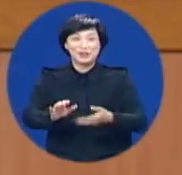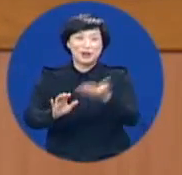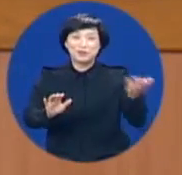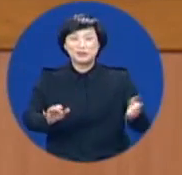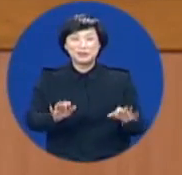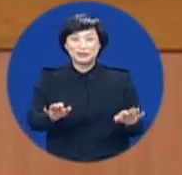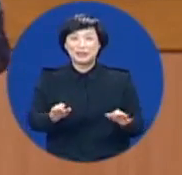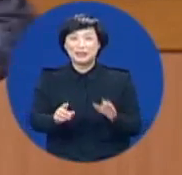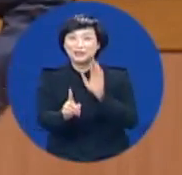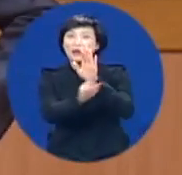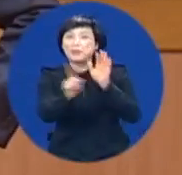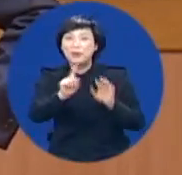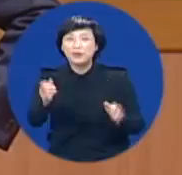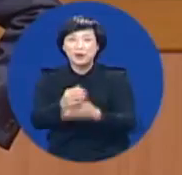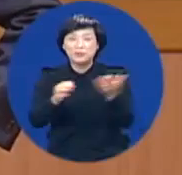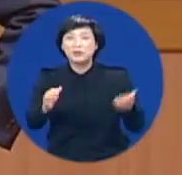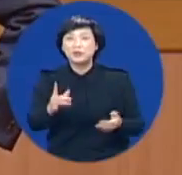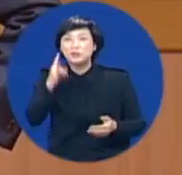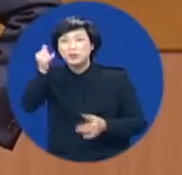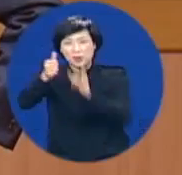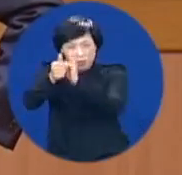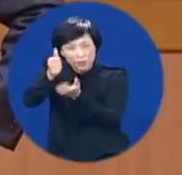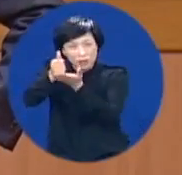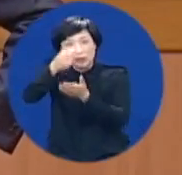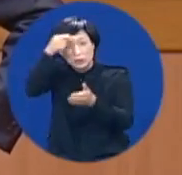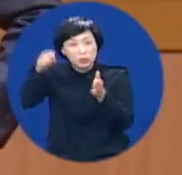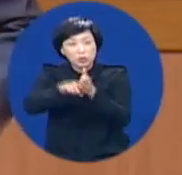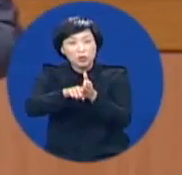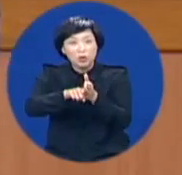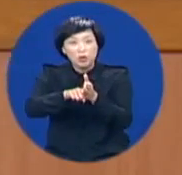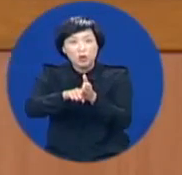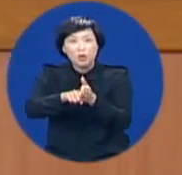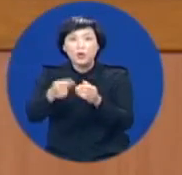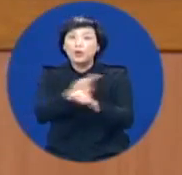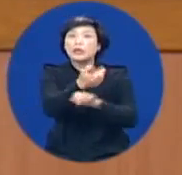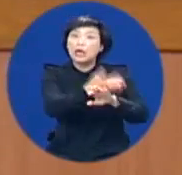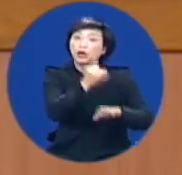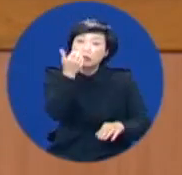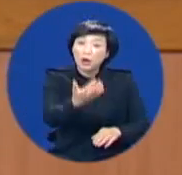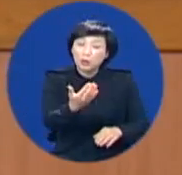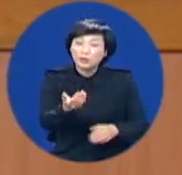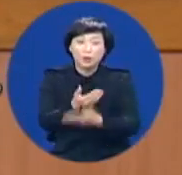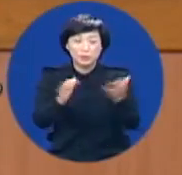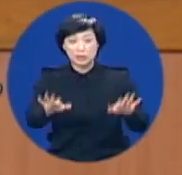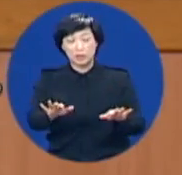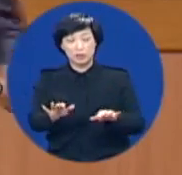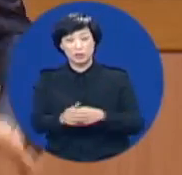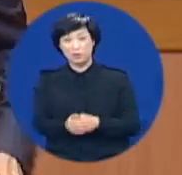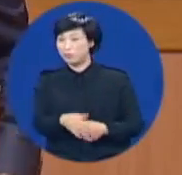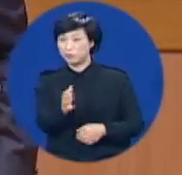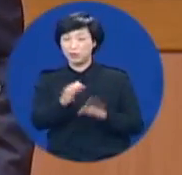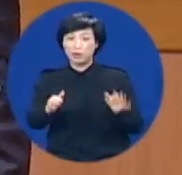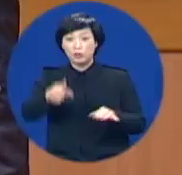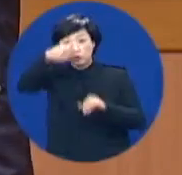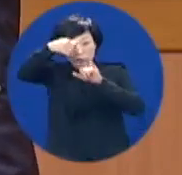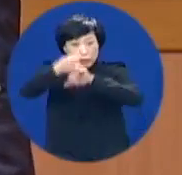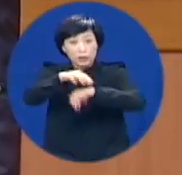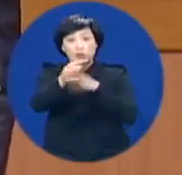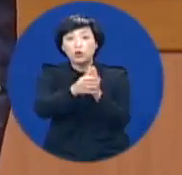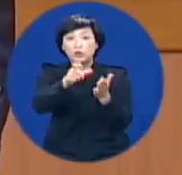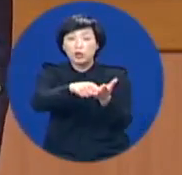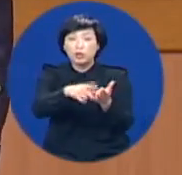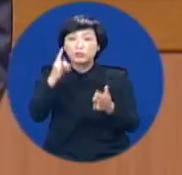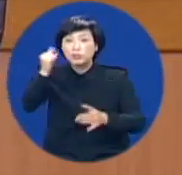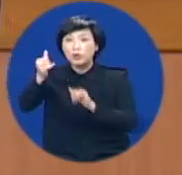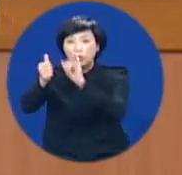우리 기독교보다 강조한 데 어디 있습니까? 구약성경에 부모를 공경할 불효한 자는 눈을 빼버리라고 했어요.